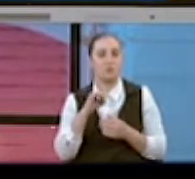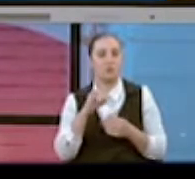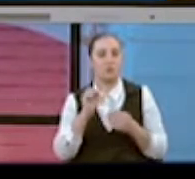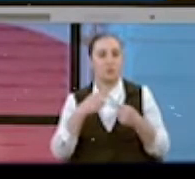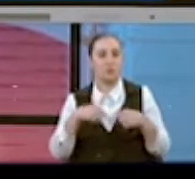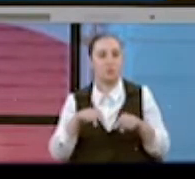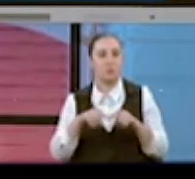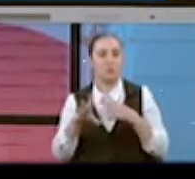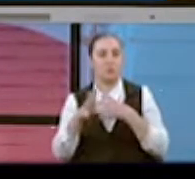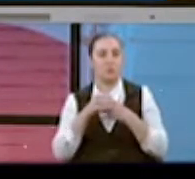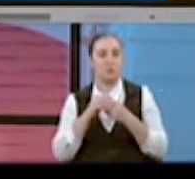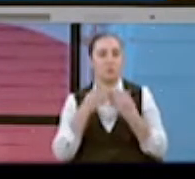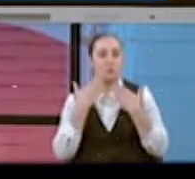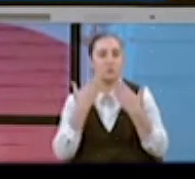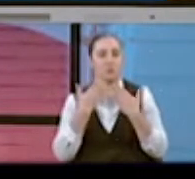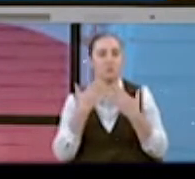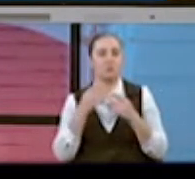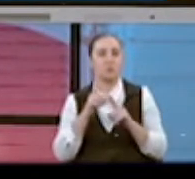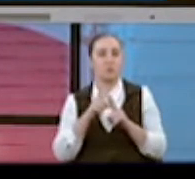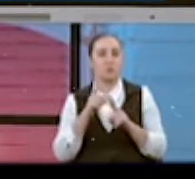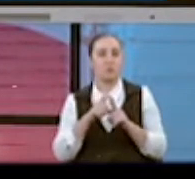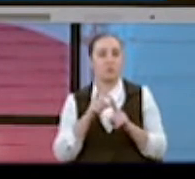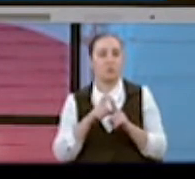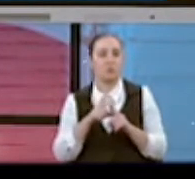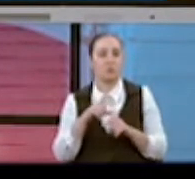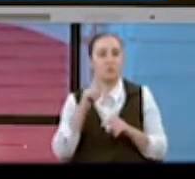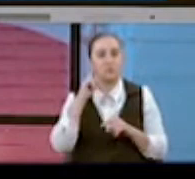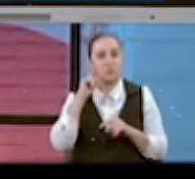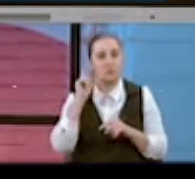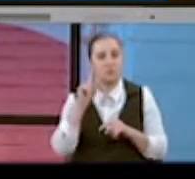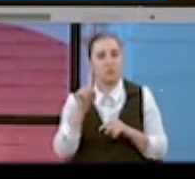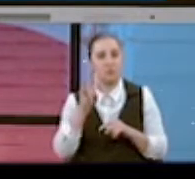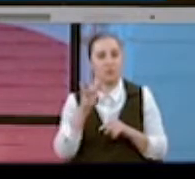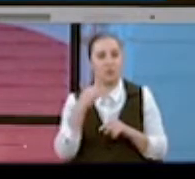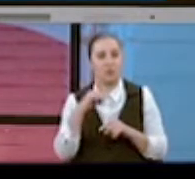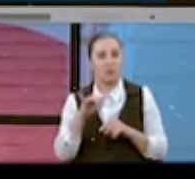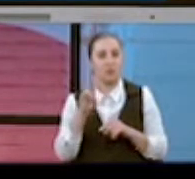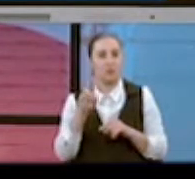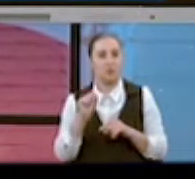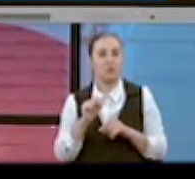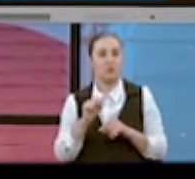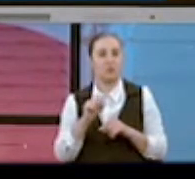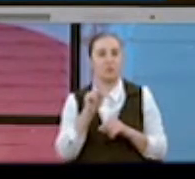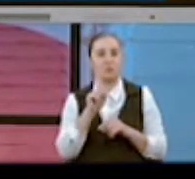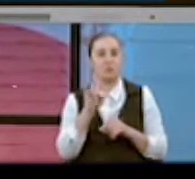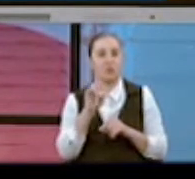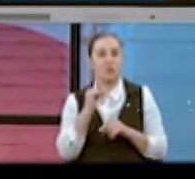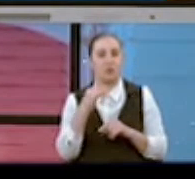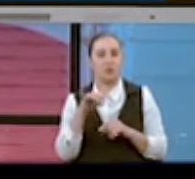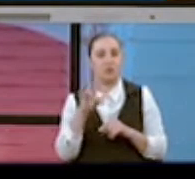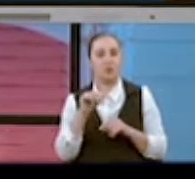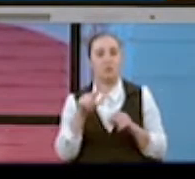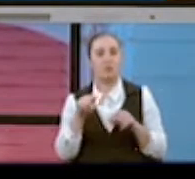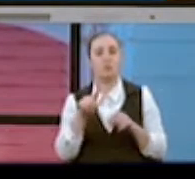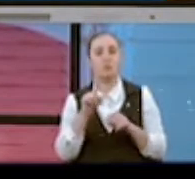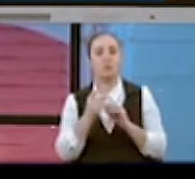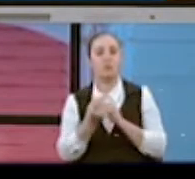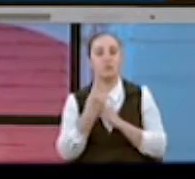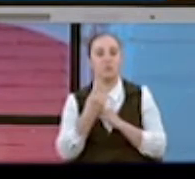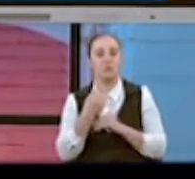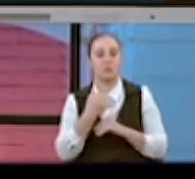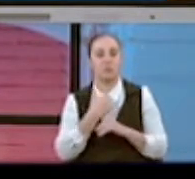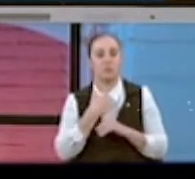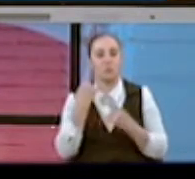все вместе прочитаем слово. Знайка. Молодцы! Посмотрели, кто же появился у нас на